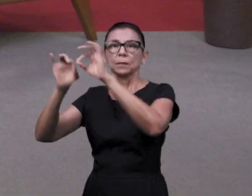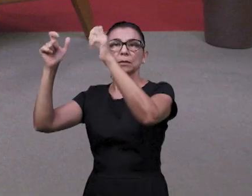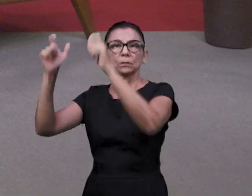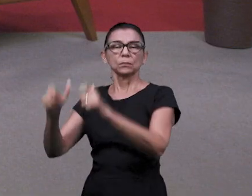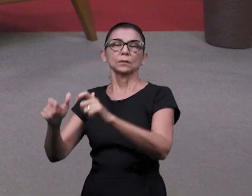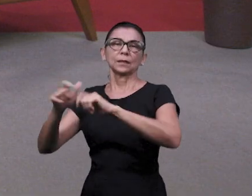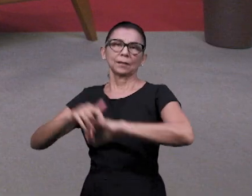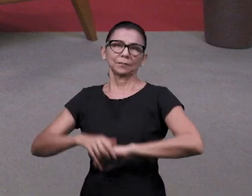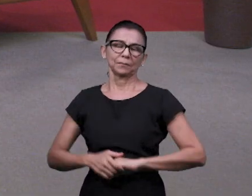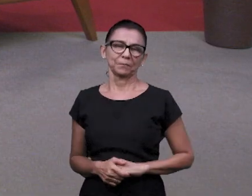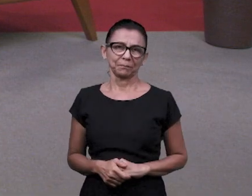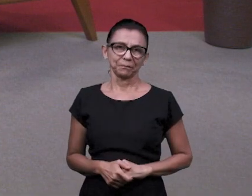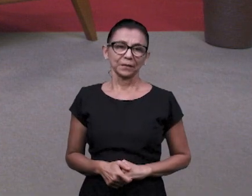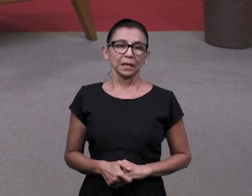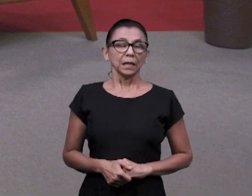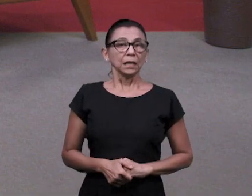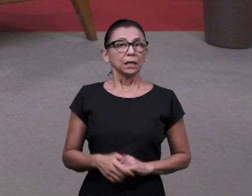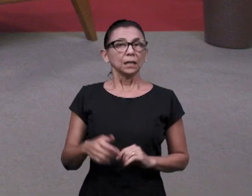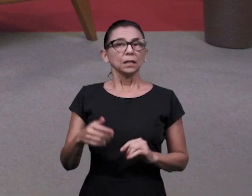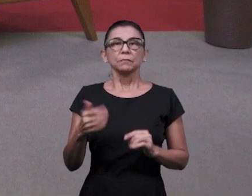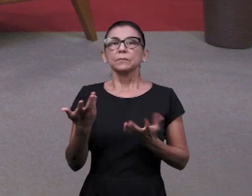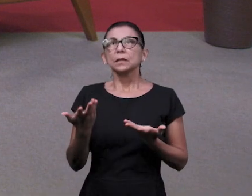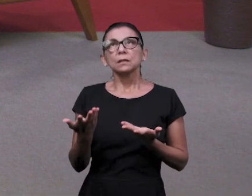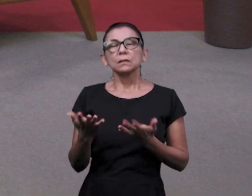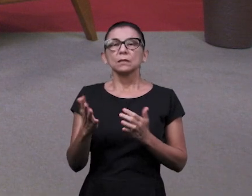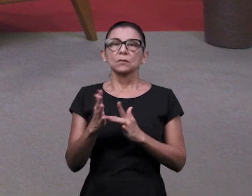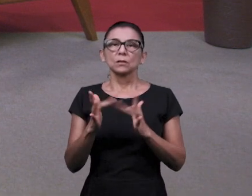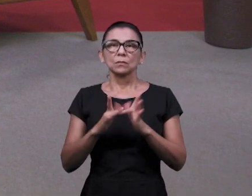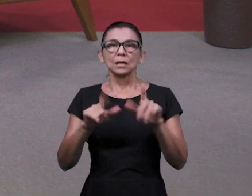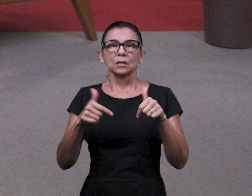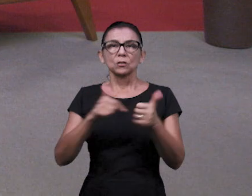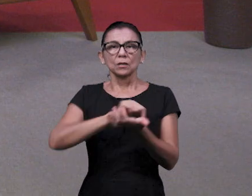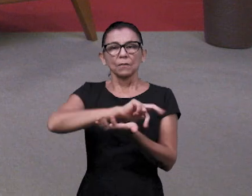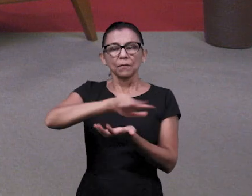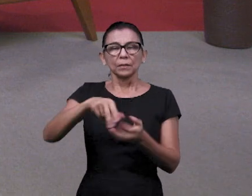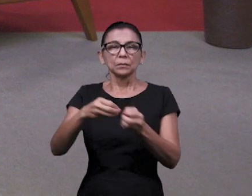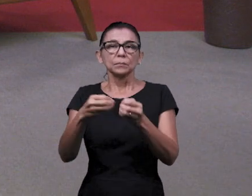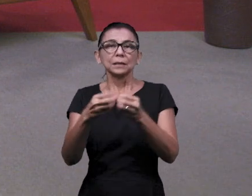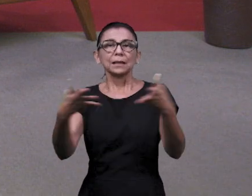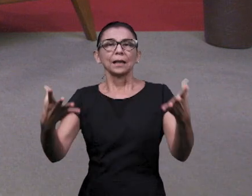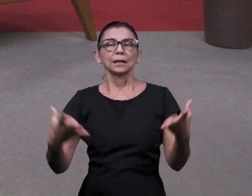prophétiques et liés au salut. Ce n'était pas un miracle pour le miracle.